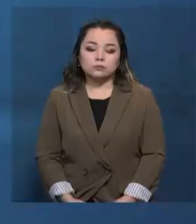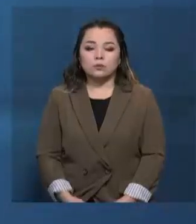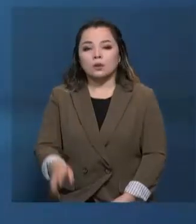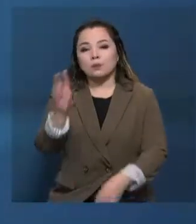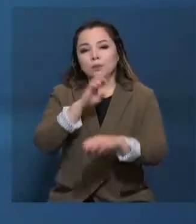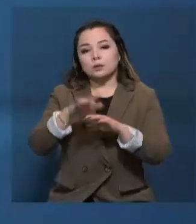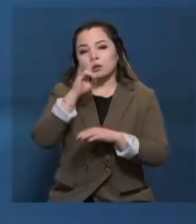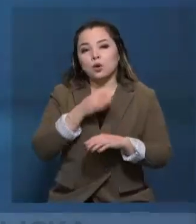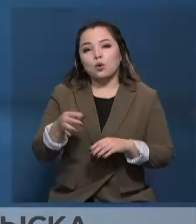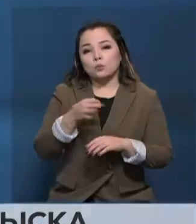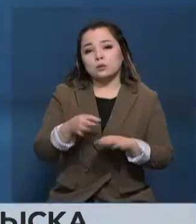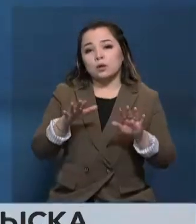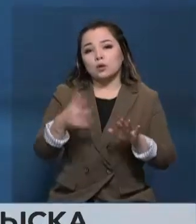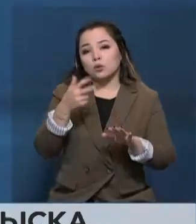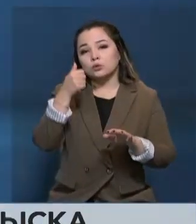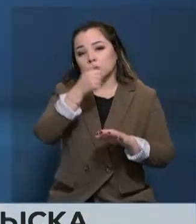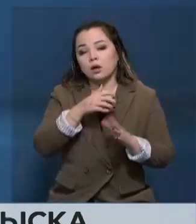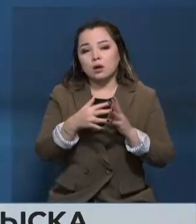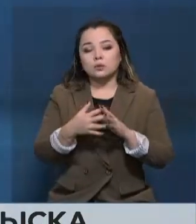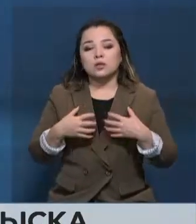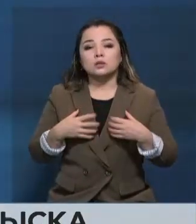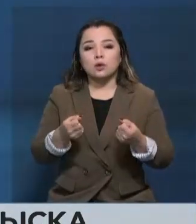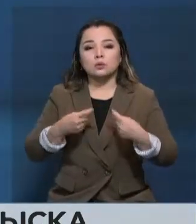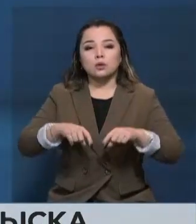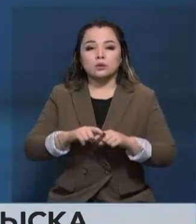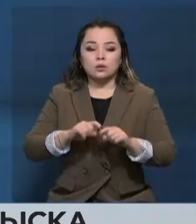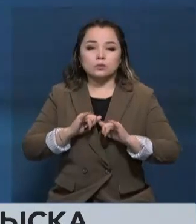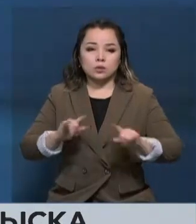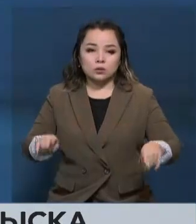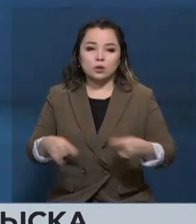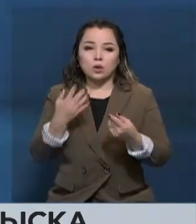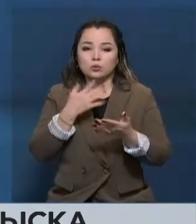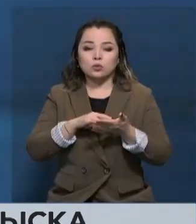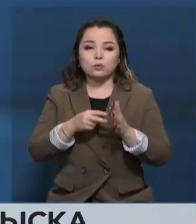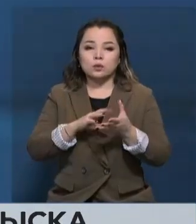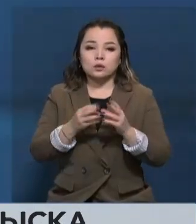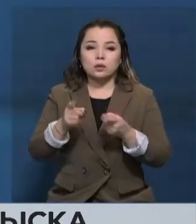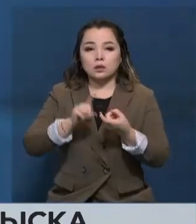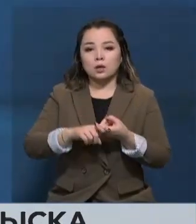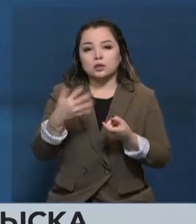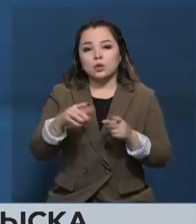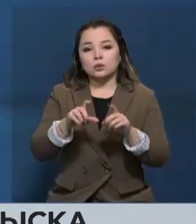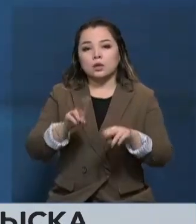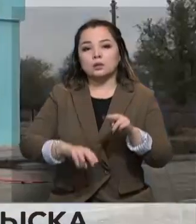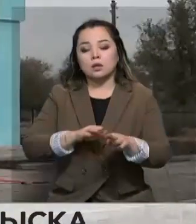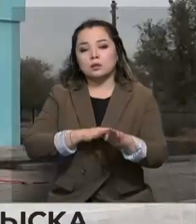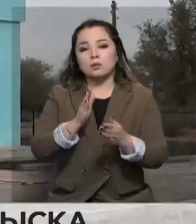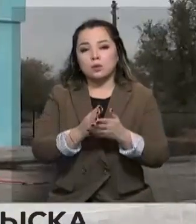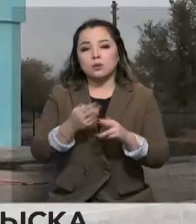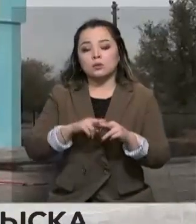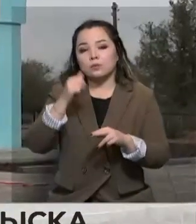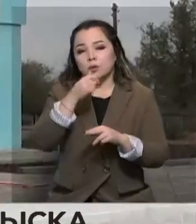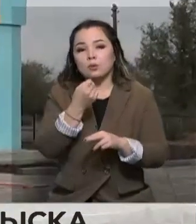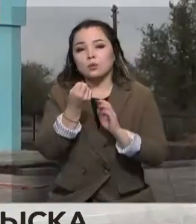Ал батыс Қазақстан облысында 3 жылда ауылдық денсаулық сақтауды жаңғырту ұлттық жобасы аясында 50 нысан салынады. Былтыр